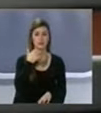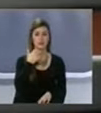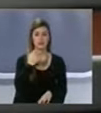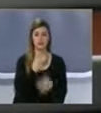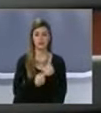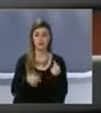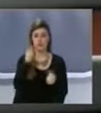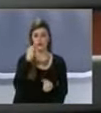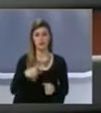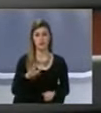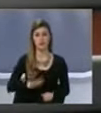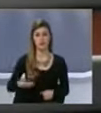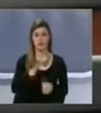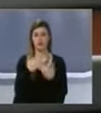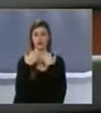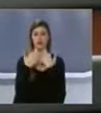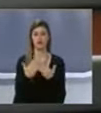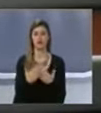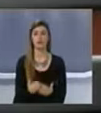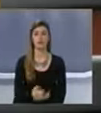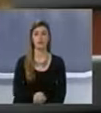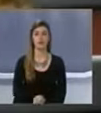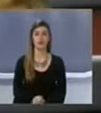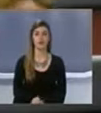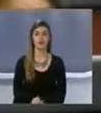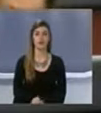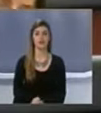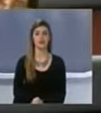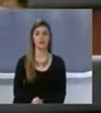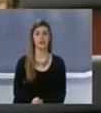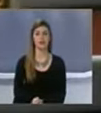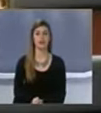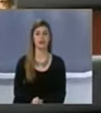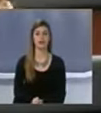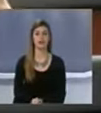Faleminderit. Faleminderit.